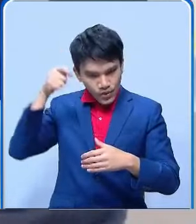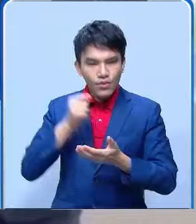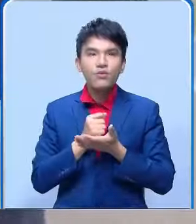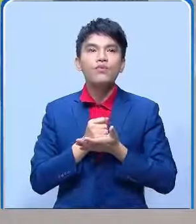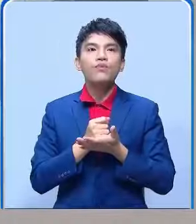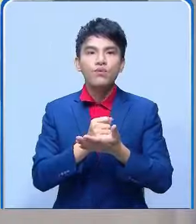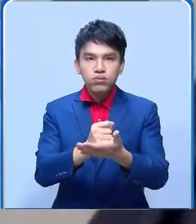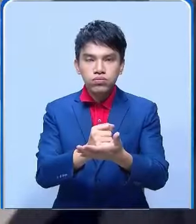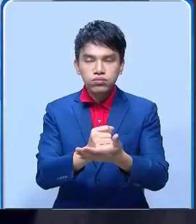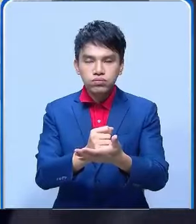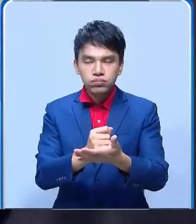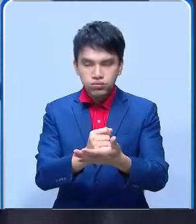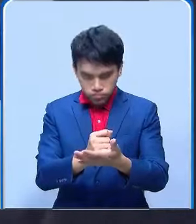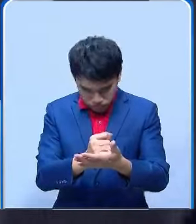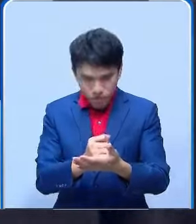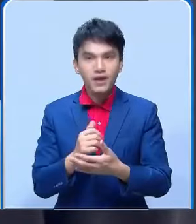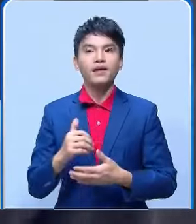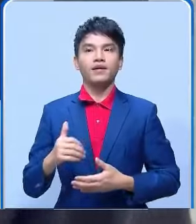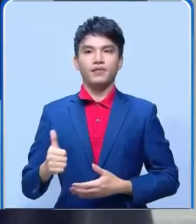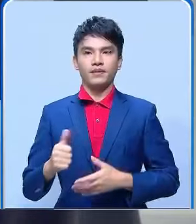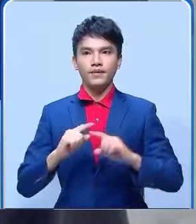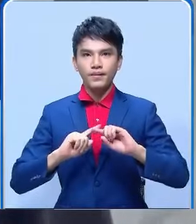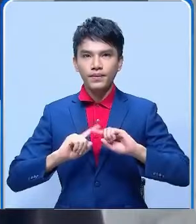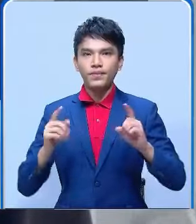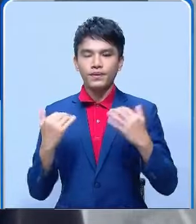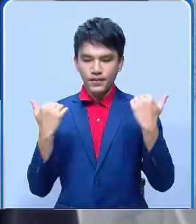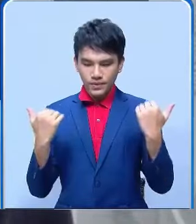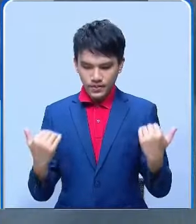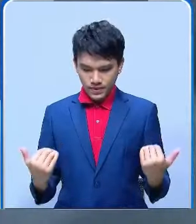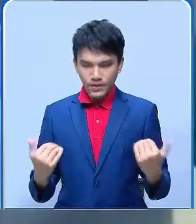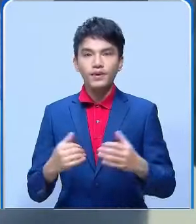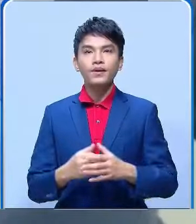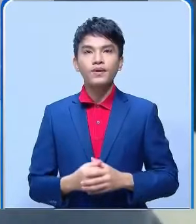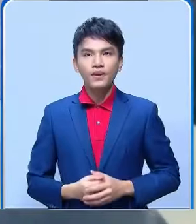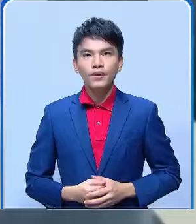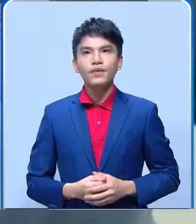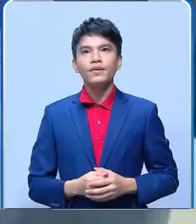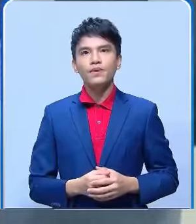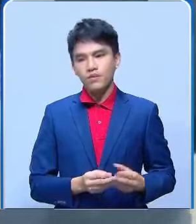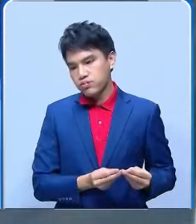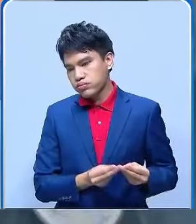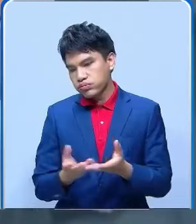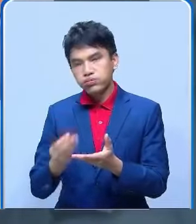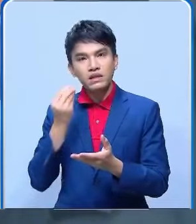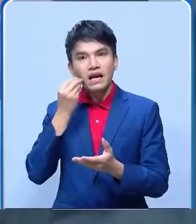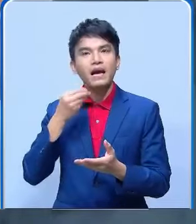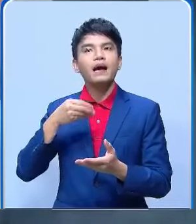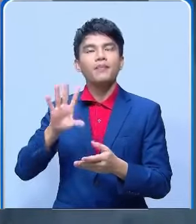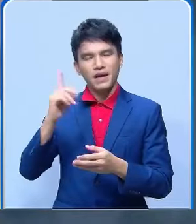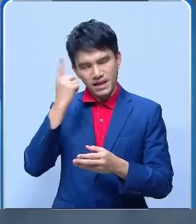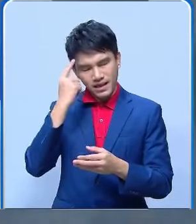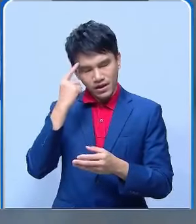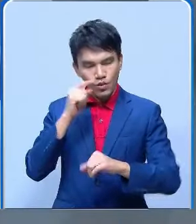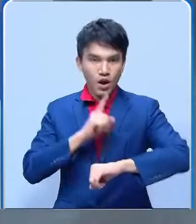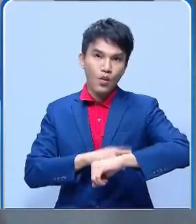เหลือน้องออกมาจากแก๊งคอลเซ็นเตอร์แต่ว่าน้องวิวตอนนี้ยังถูกกักตัวเพื่อทำเรื่องส่งกลับภูมิลำเนาอยู่นะคะคาดว่าต้องใช้เ